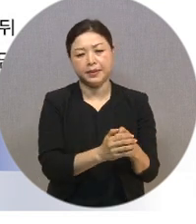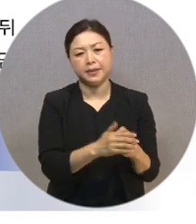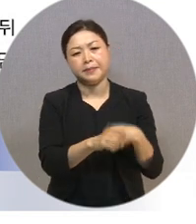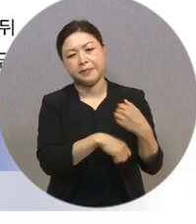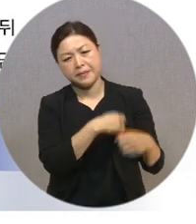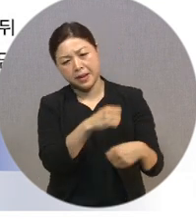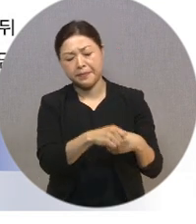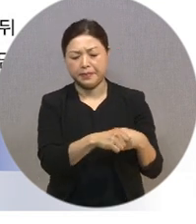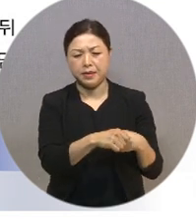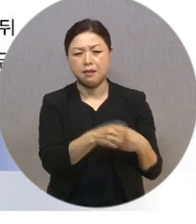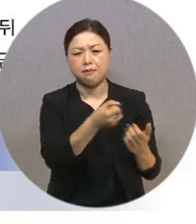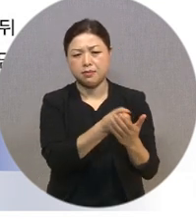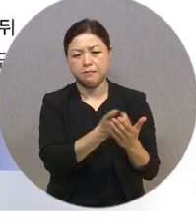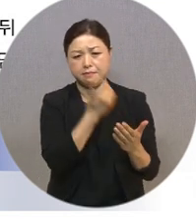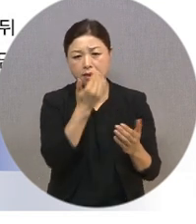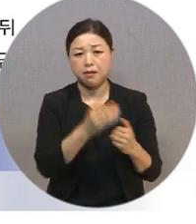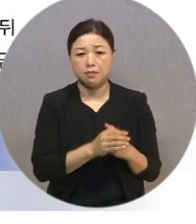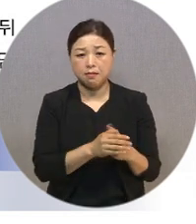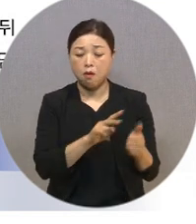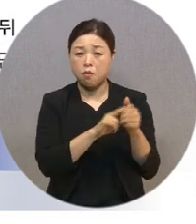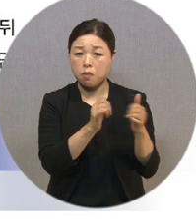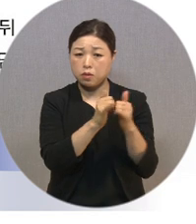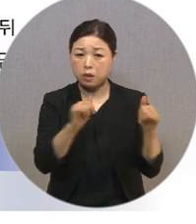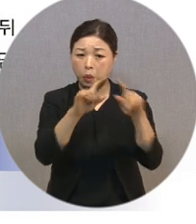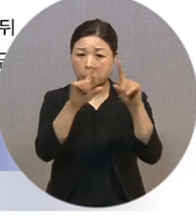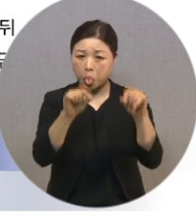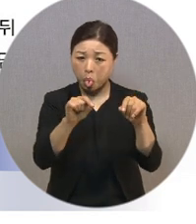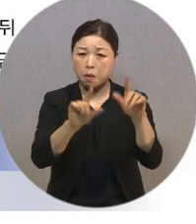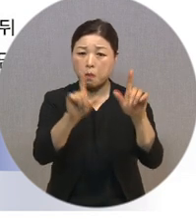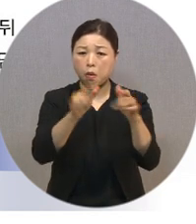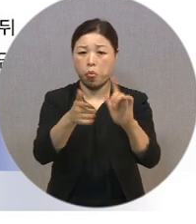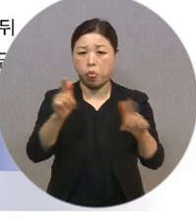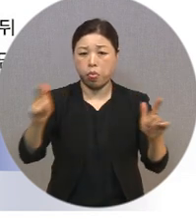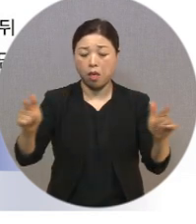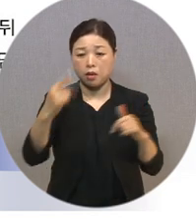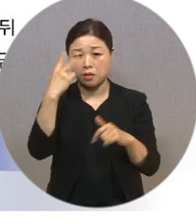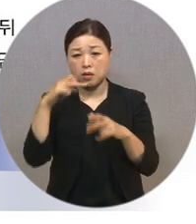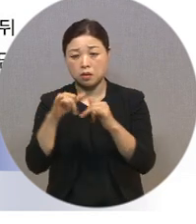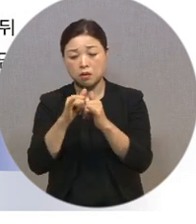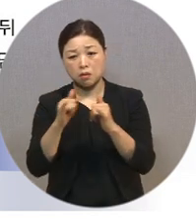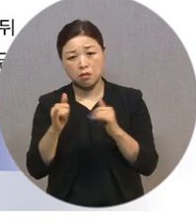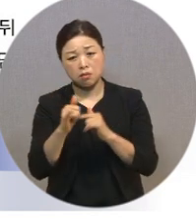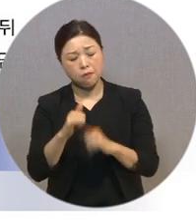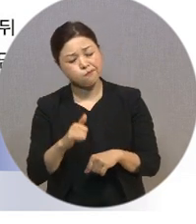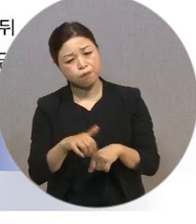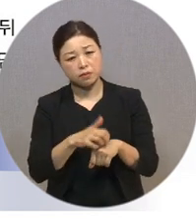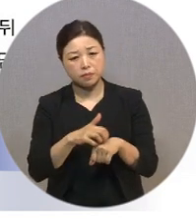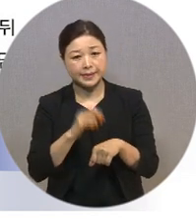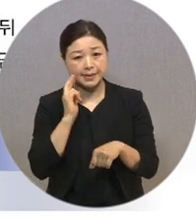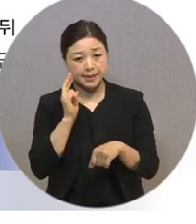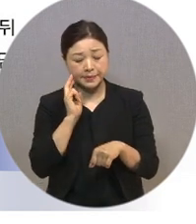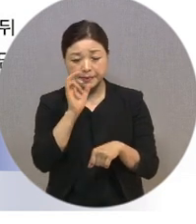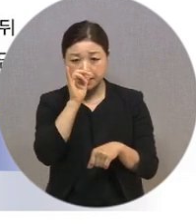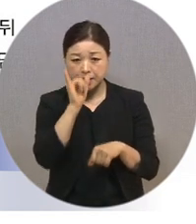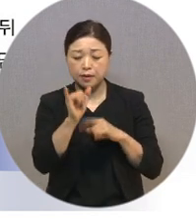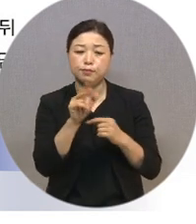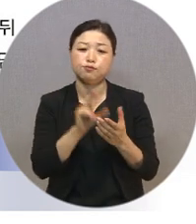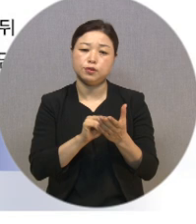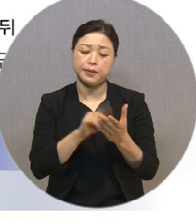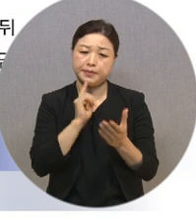후보자다 제출하는 디지털 파일의 형태가 다양해 시각장애 유권자의 불편을 초래한다는